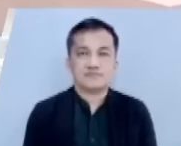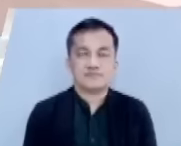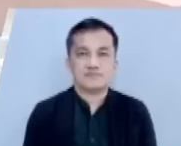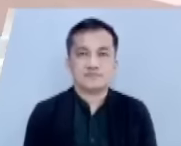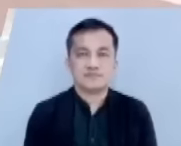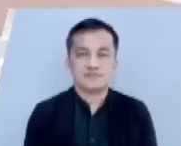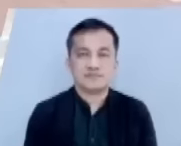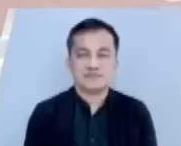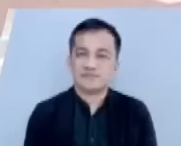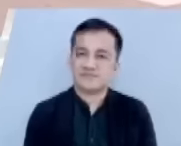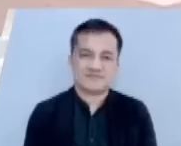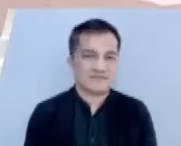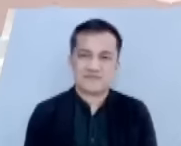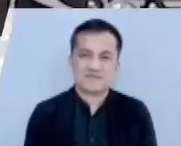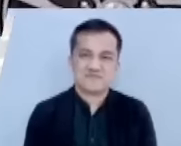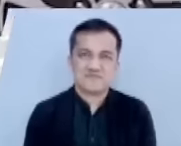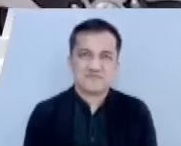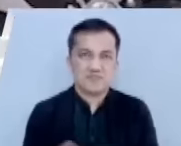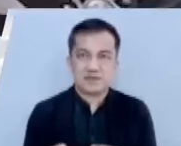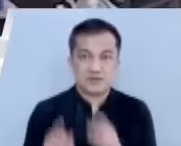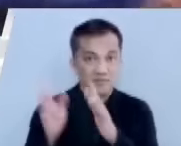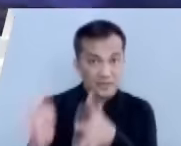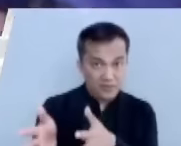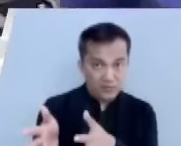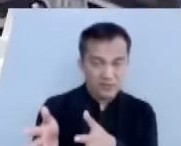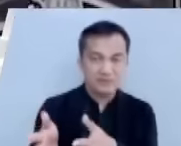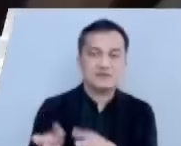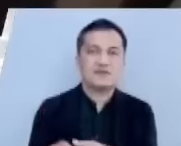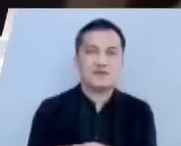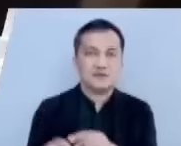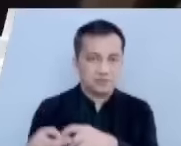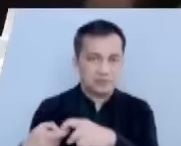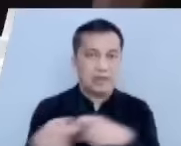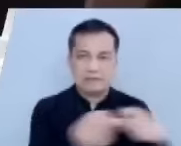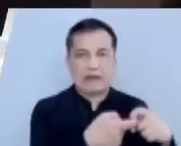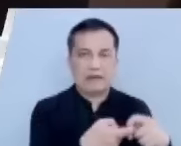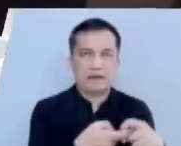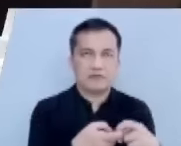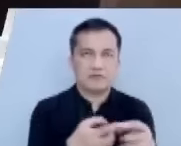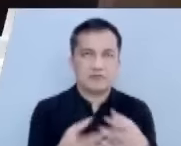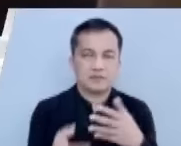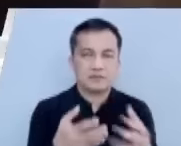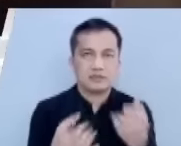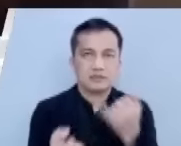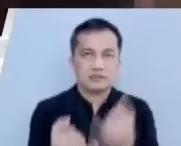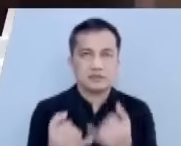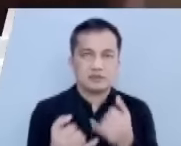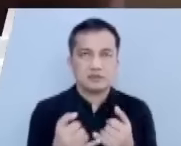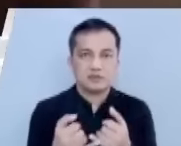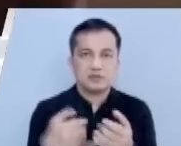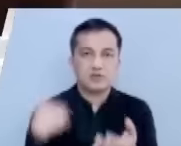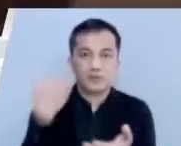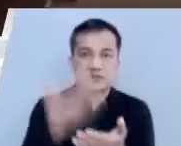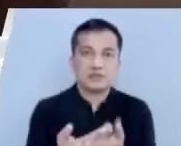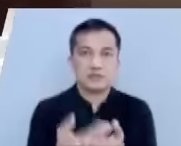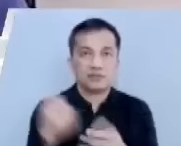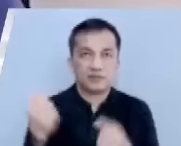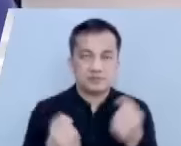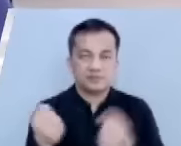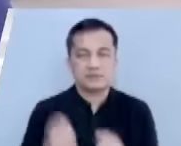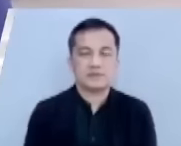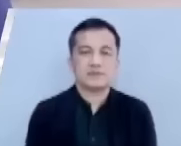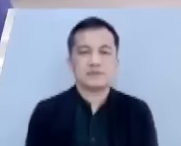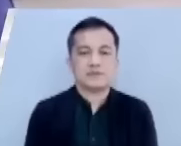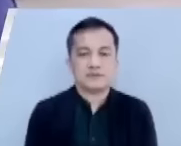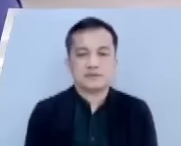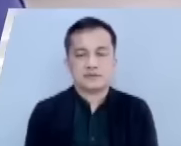Pero yung mga unattended, tuluyang nahatak kahit pakalaunay, lumutang na ang mga driver nito. Pag